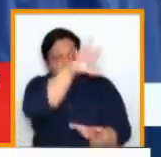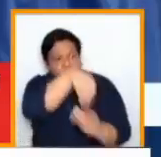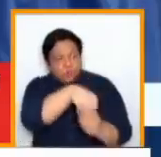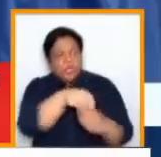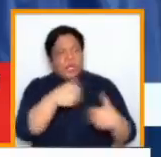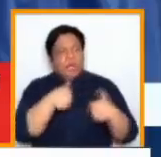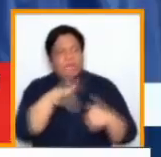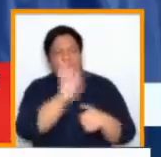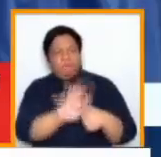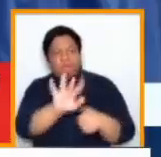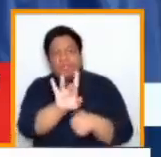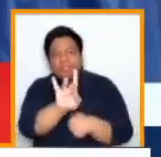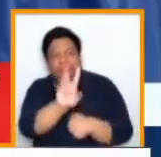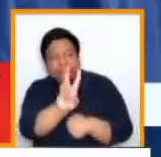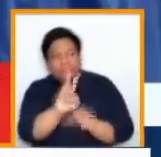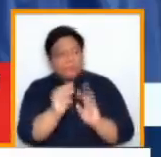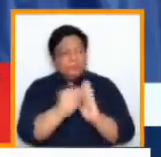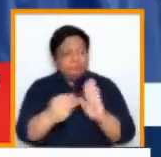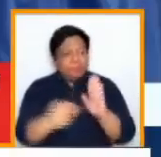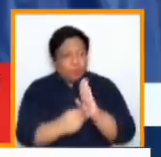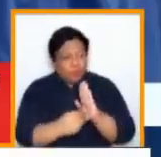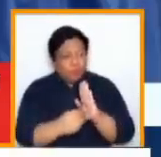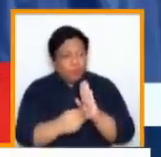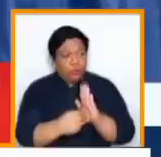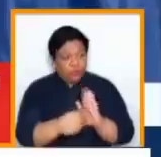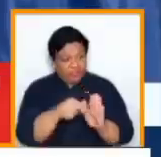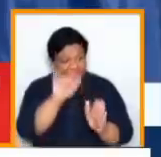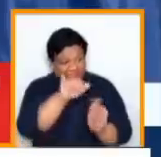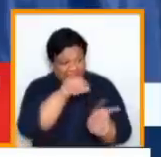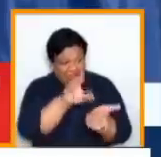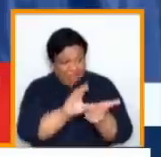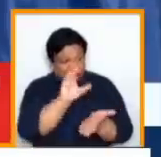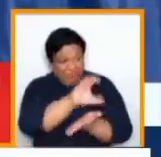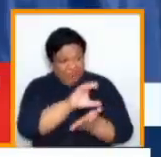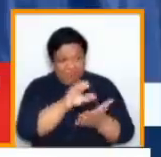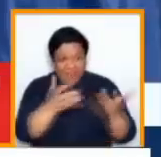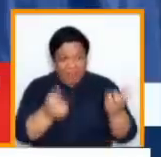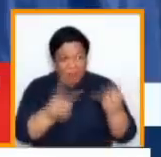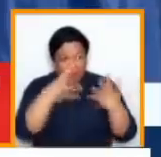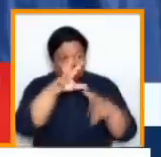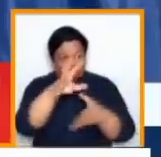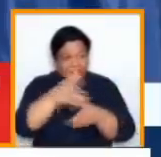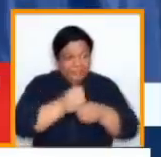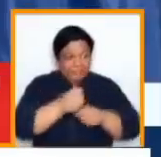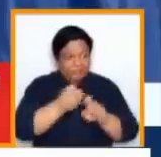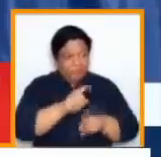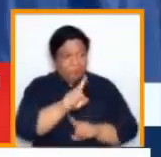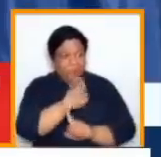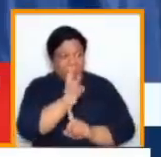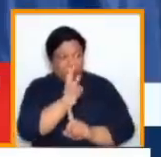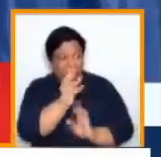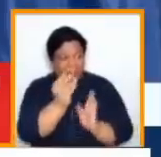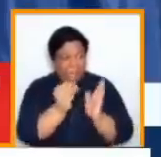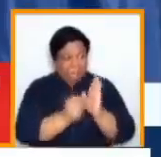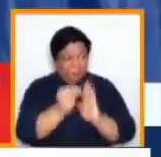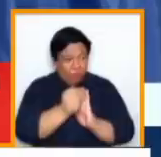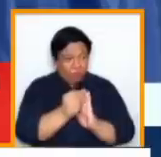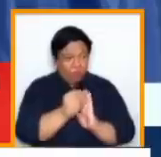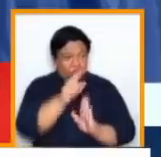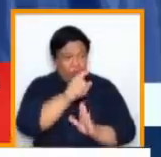million ang iyo doong nakuha sa 140 million. Iyong nakuha